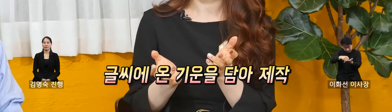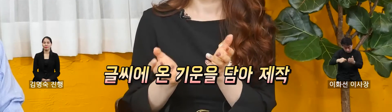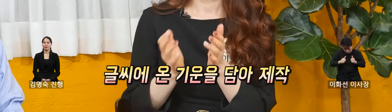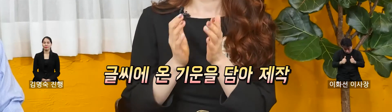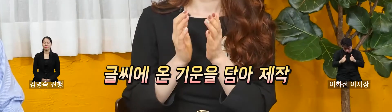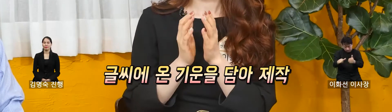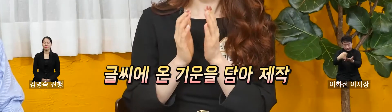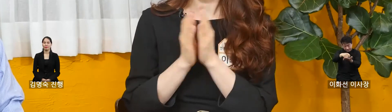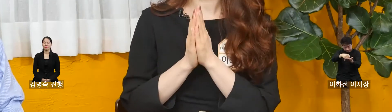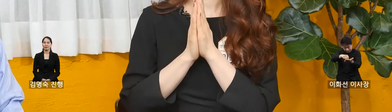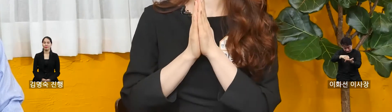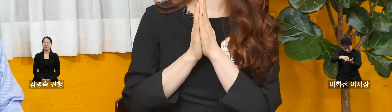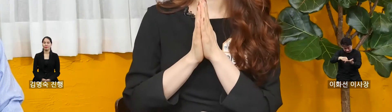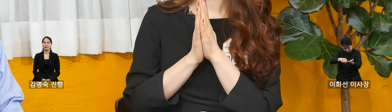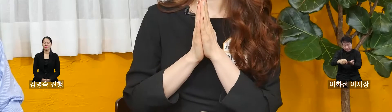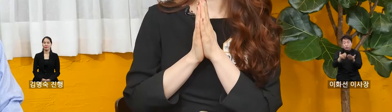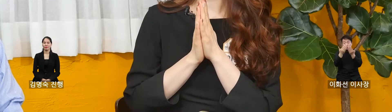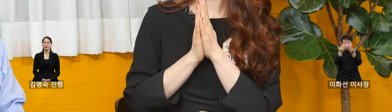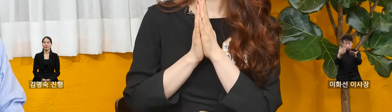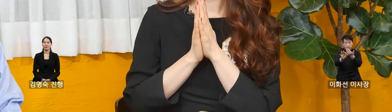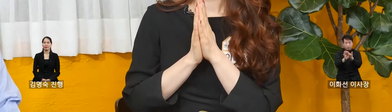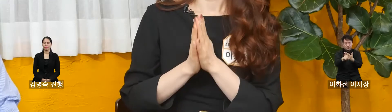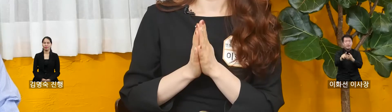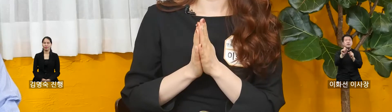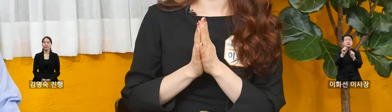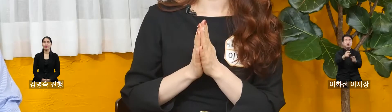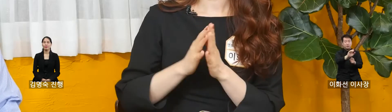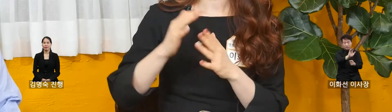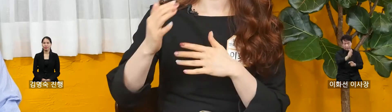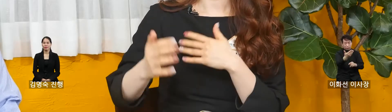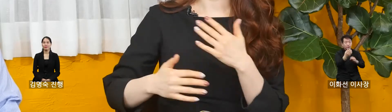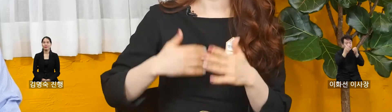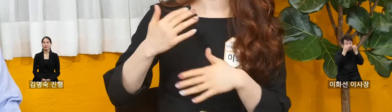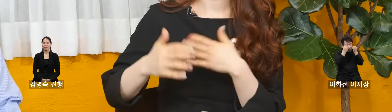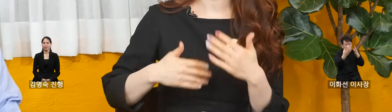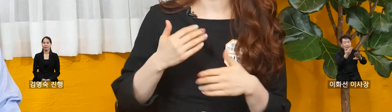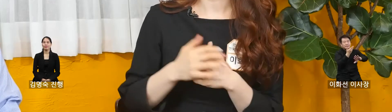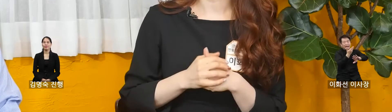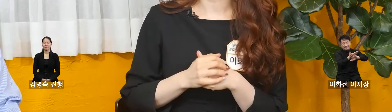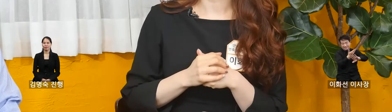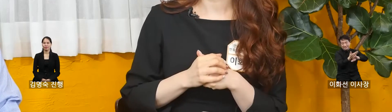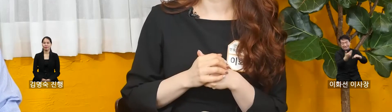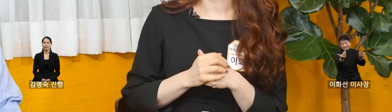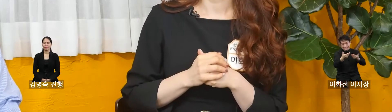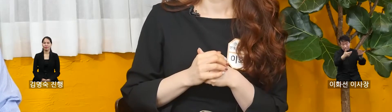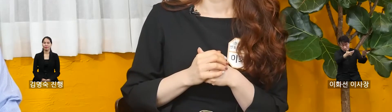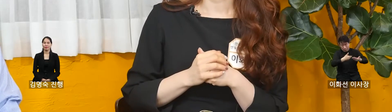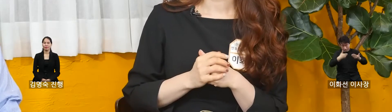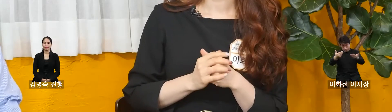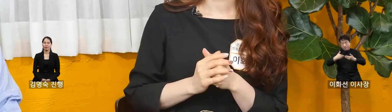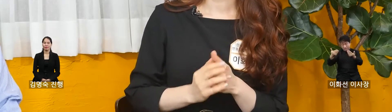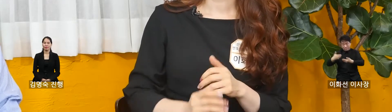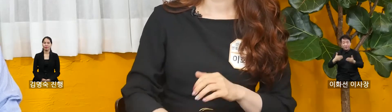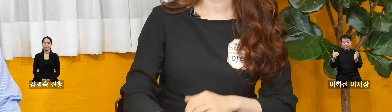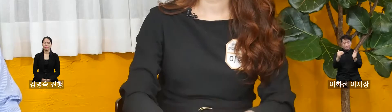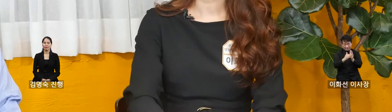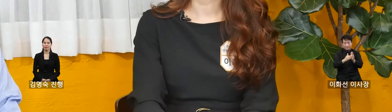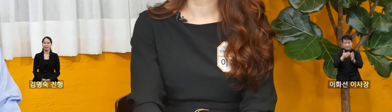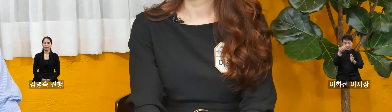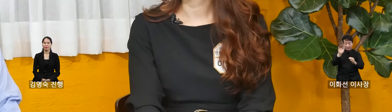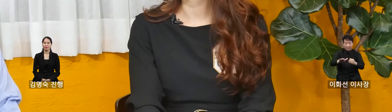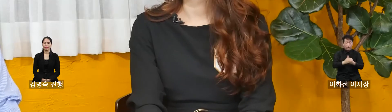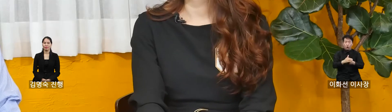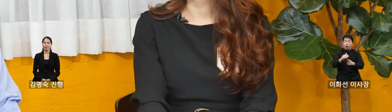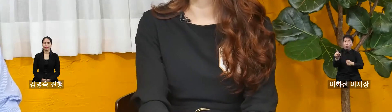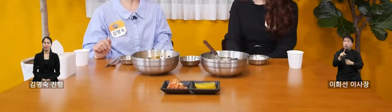나면 그게 또 기회가 돼서 또 새롭게 다른 일들이 들어오고 그랬는데 어떤 사람들은